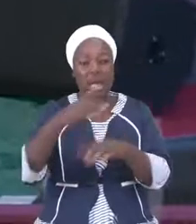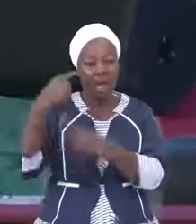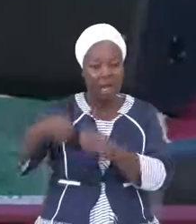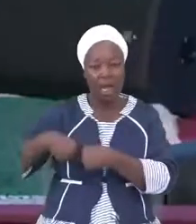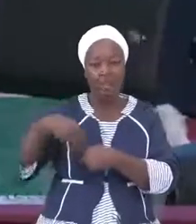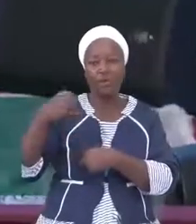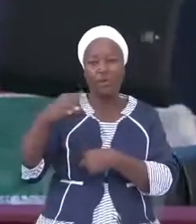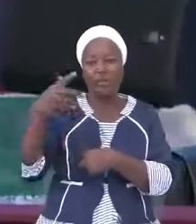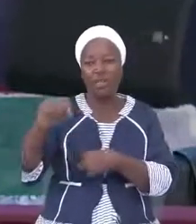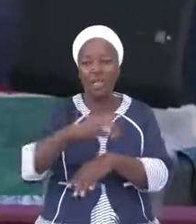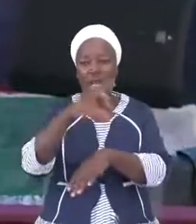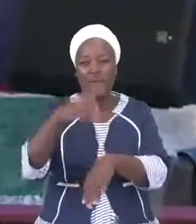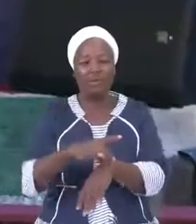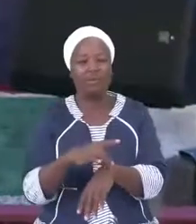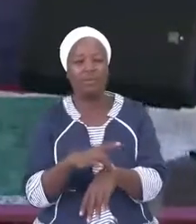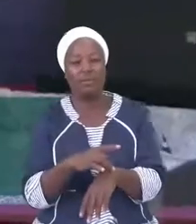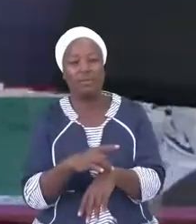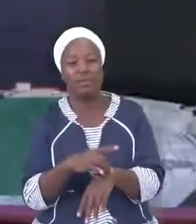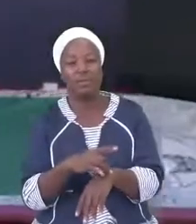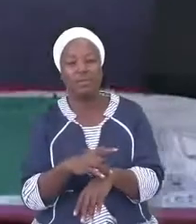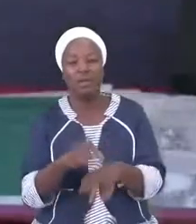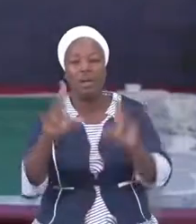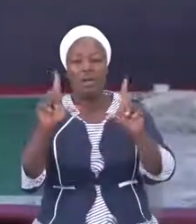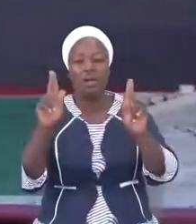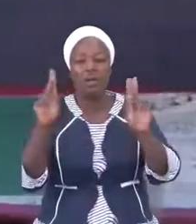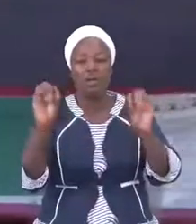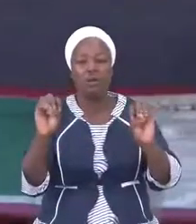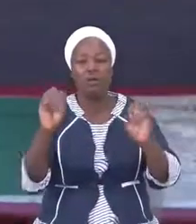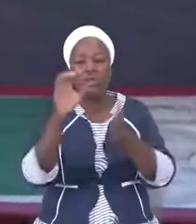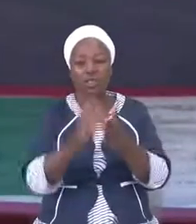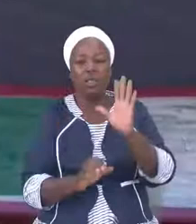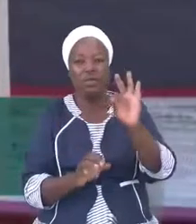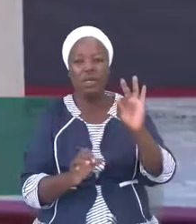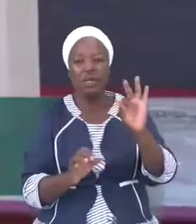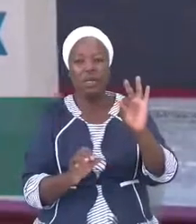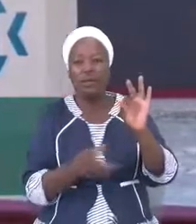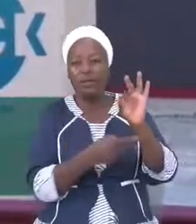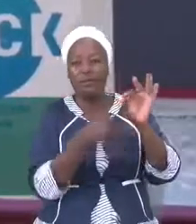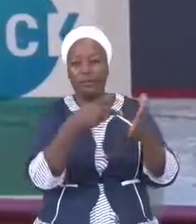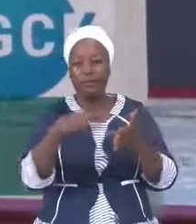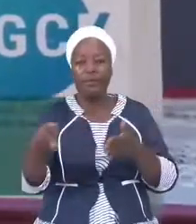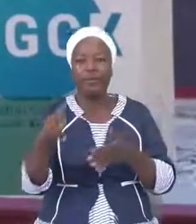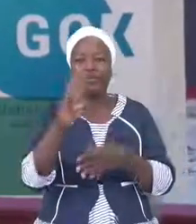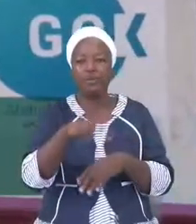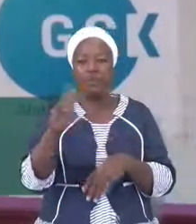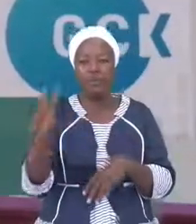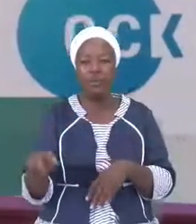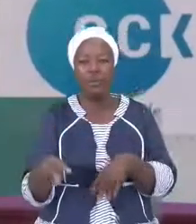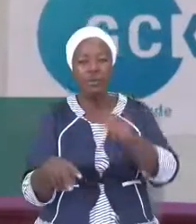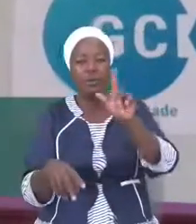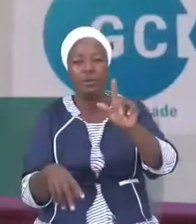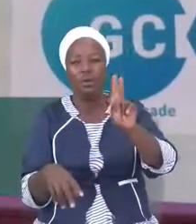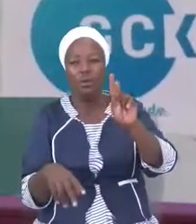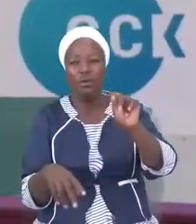poisson, de même le Fils de l'homme sera 3 jours et 3 nuits dans le sein de la terre.